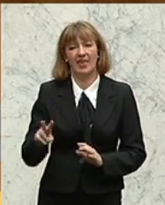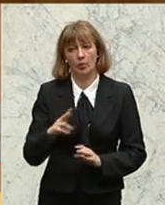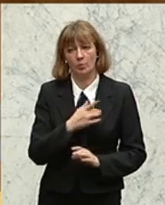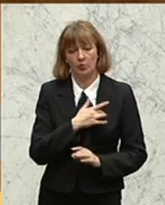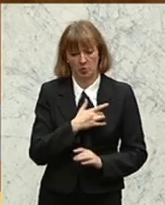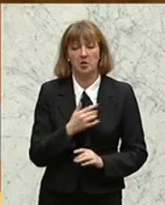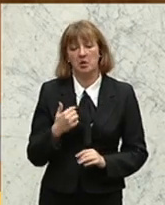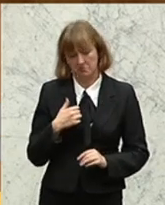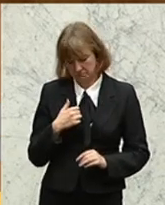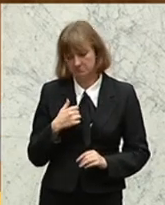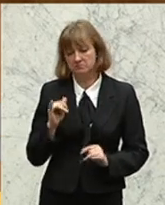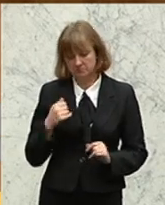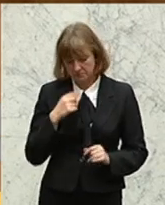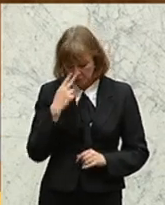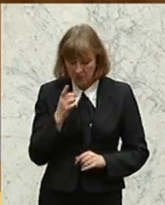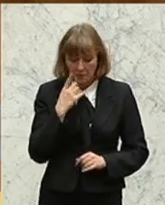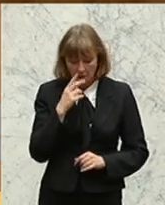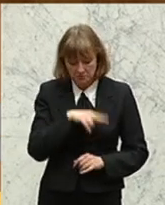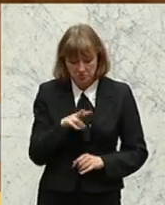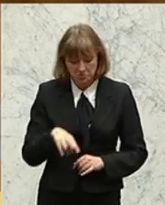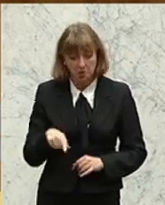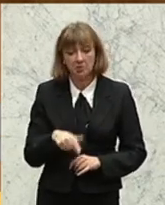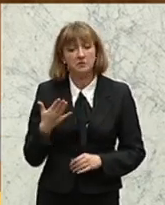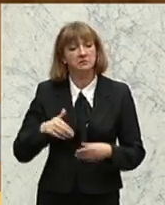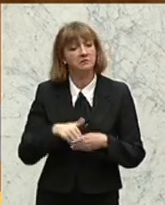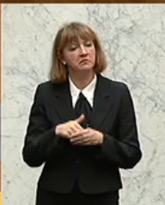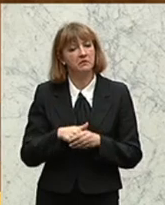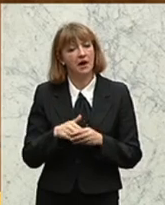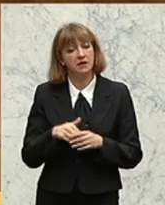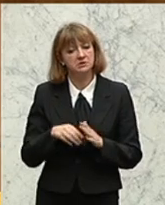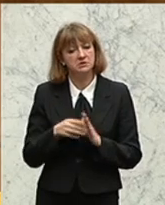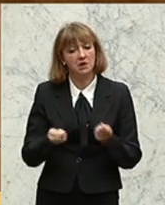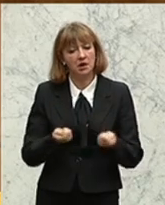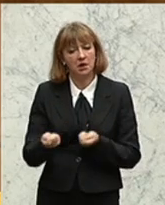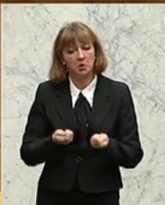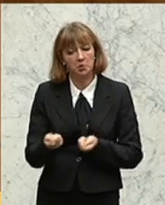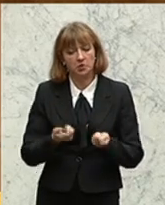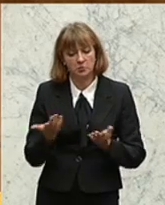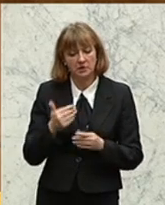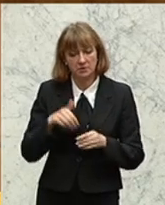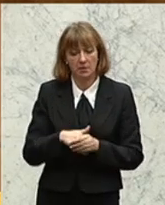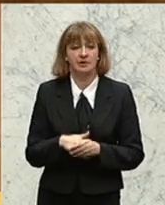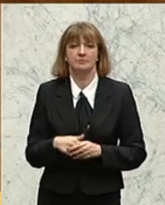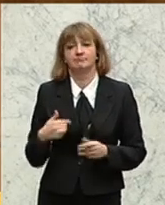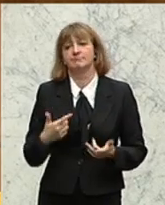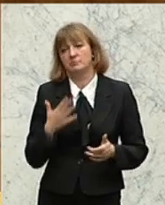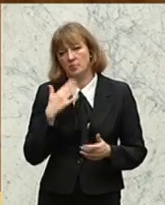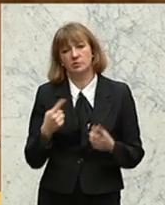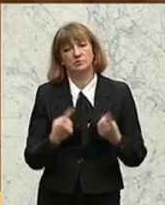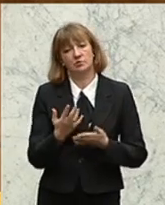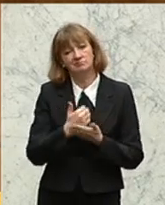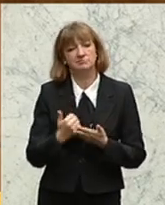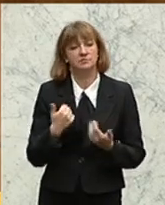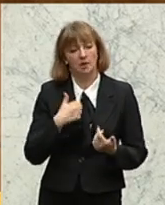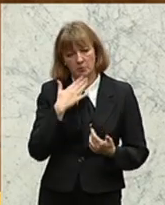uns das auch bisschen genau angeschaut was da teilweise reguliert wird und ich möchte die Gelegenheit nutzen um das Thema